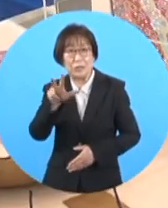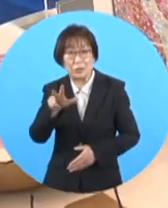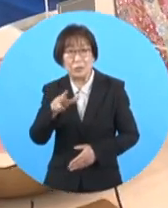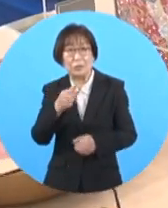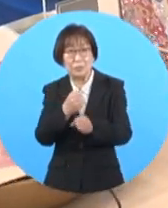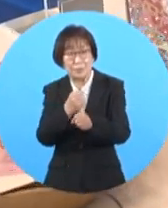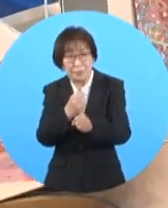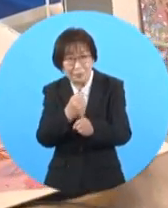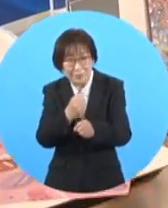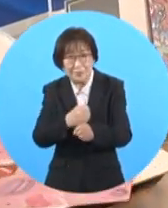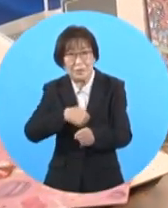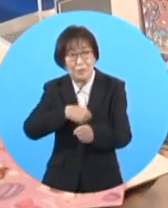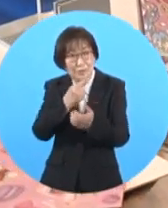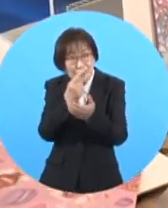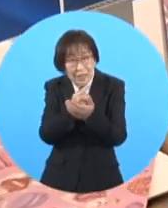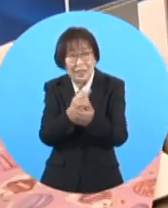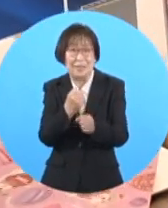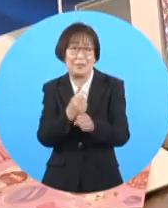を作りました。